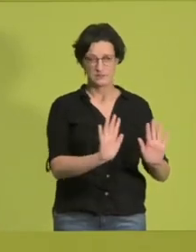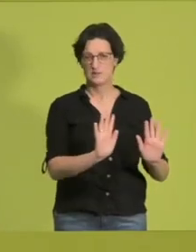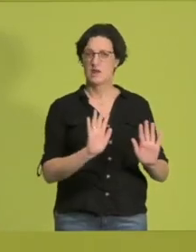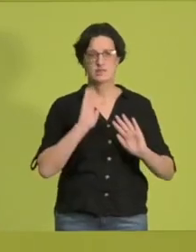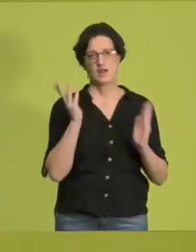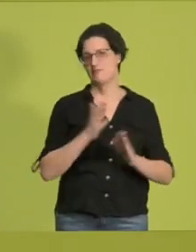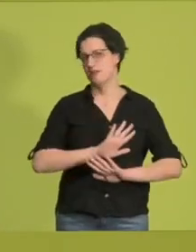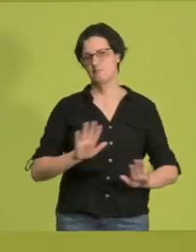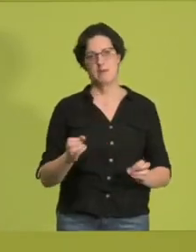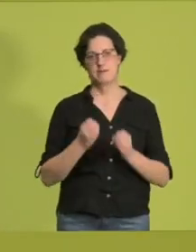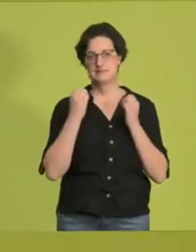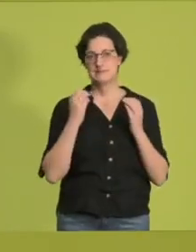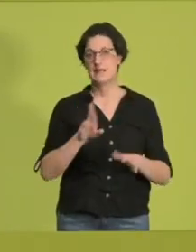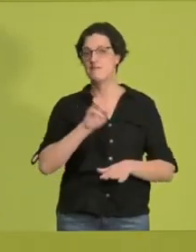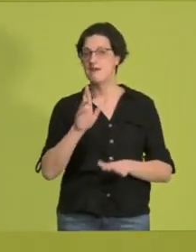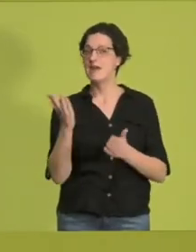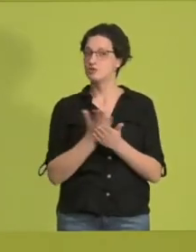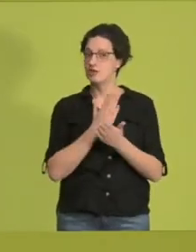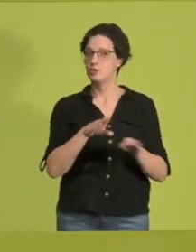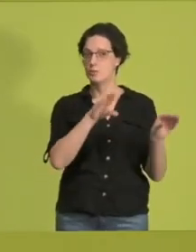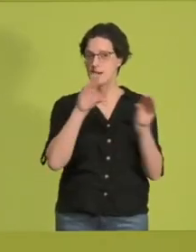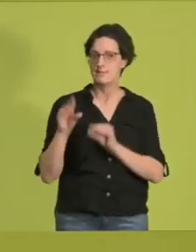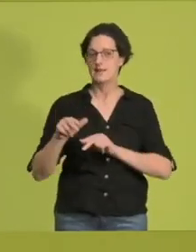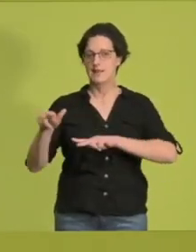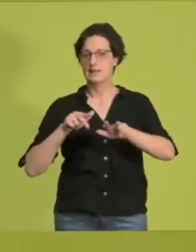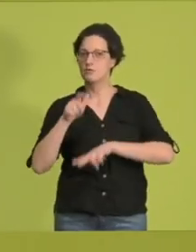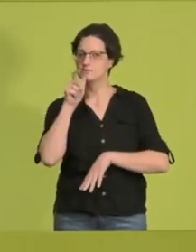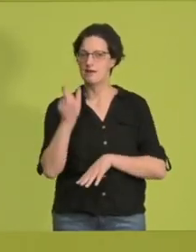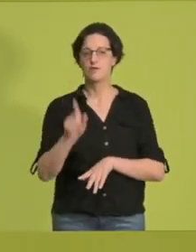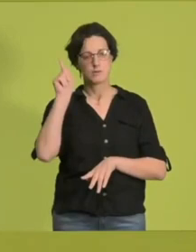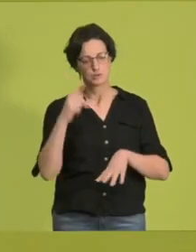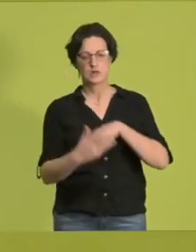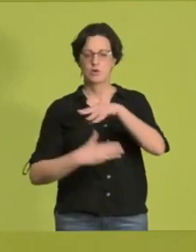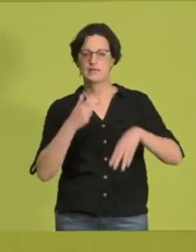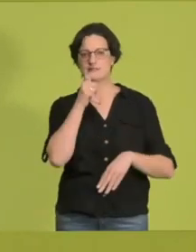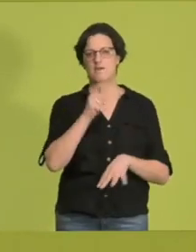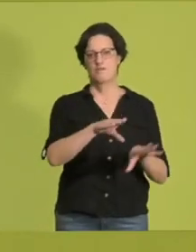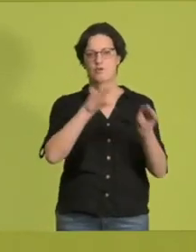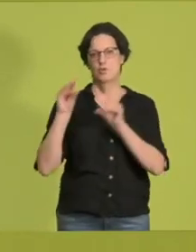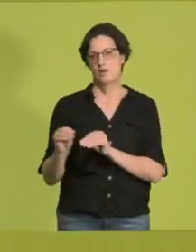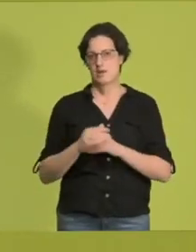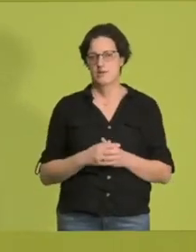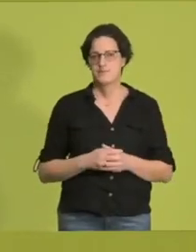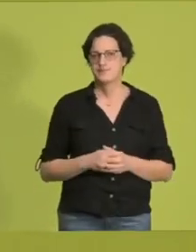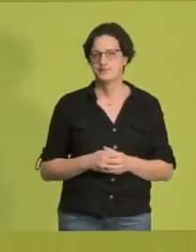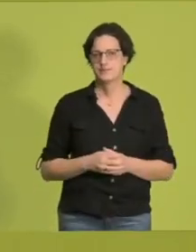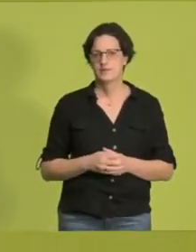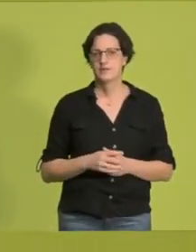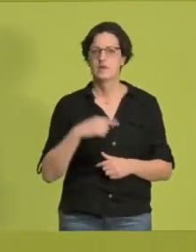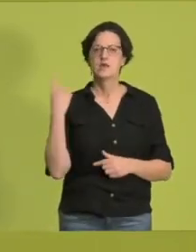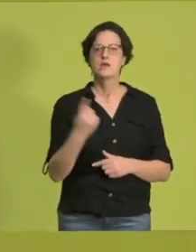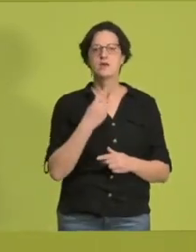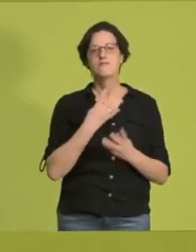entscheidet muss auch bereit sein in einer krise verantwortung zu übernehmen die grüne haben